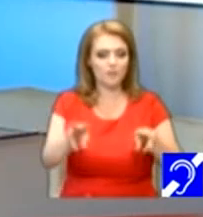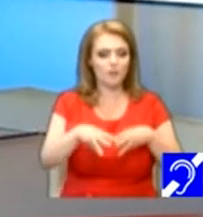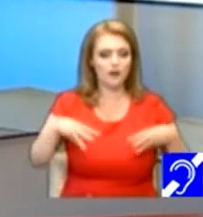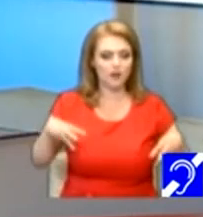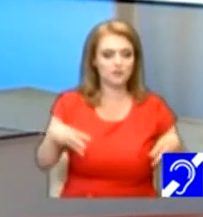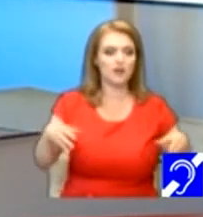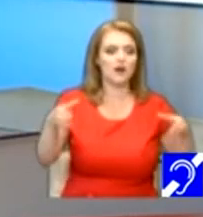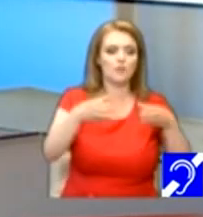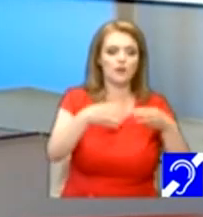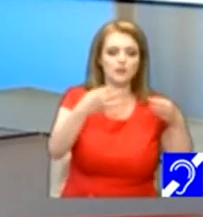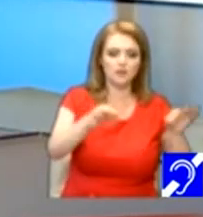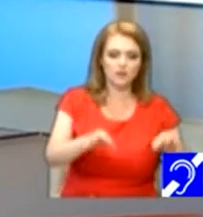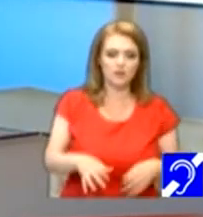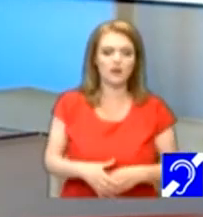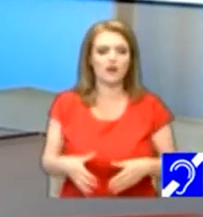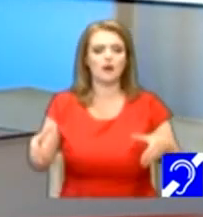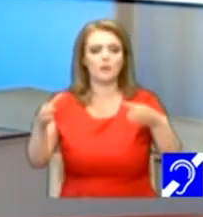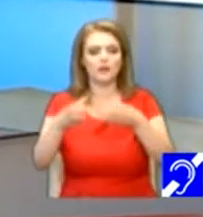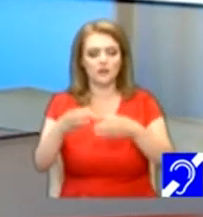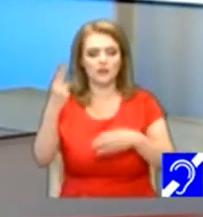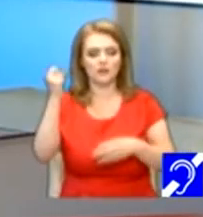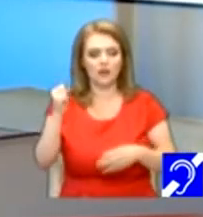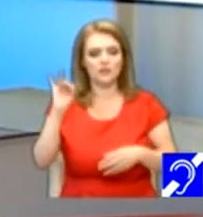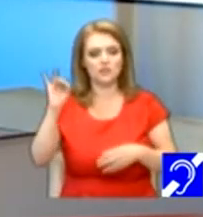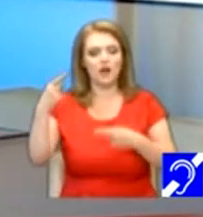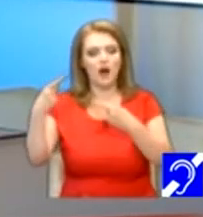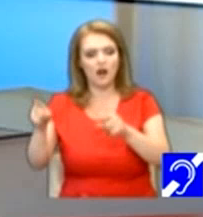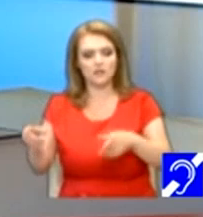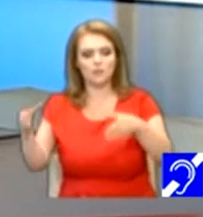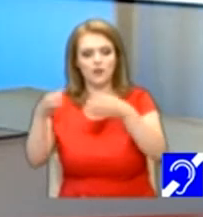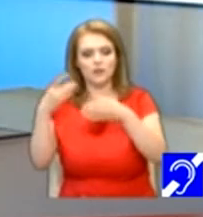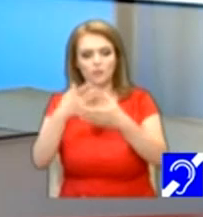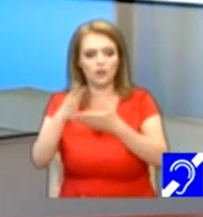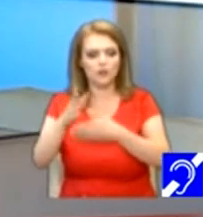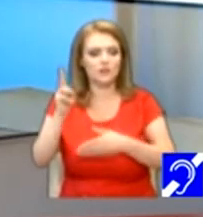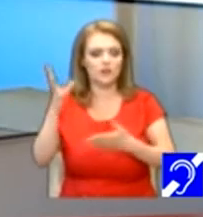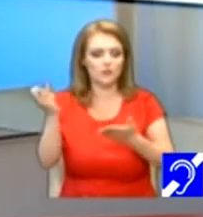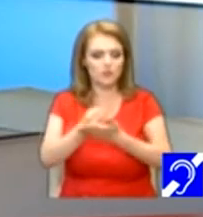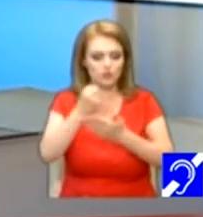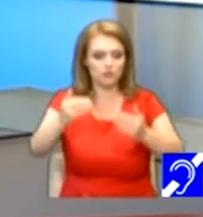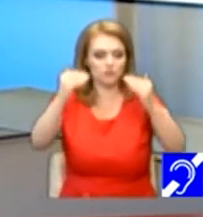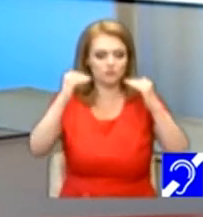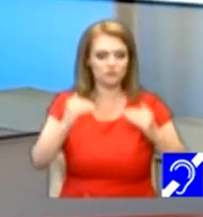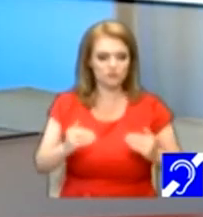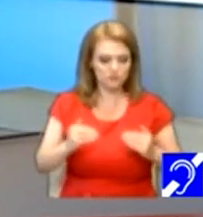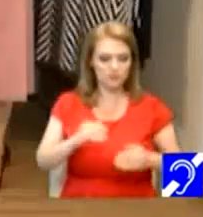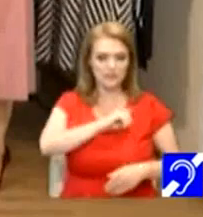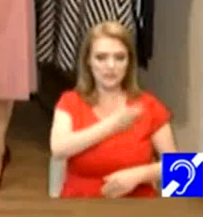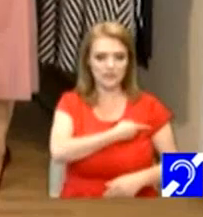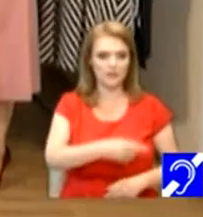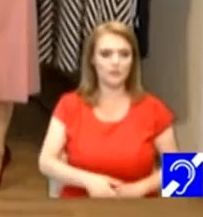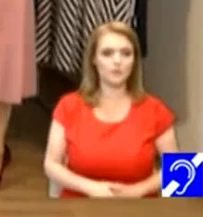Partidul Democrat, Platforma Demnitate și Adevăr, dar și alte formațiuni politice care au obținut un scor sub așteptări.